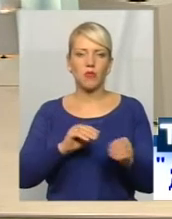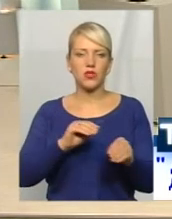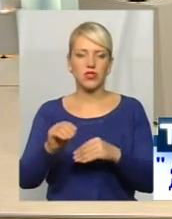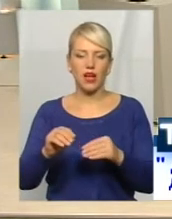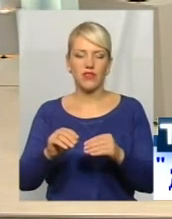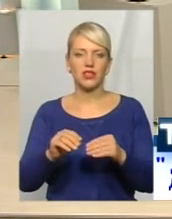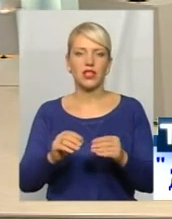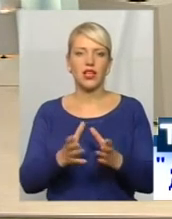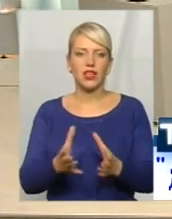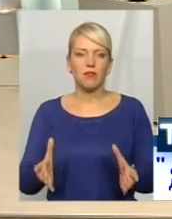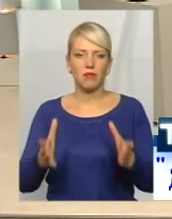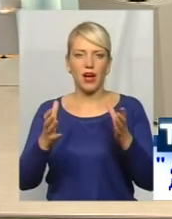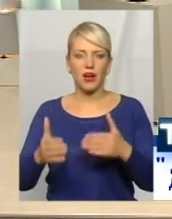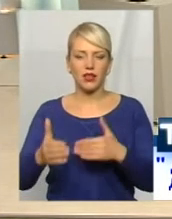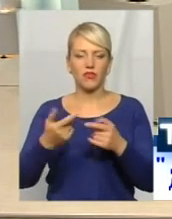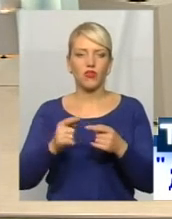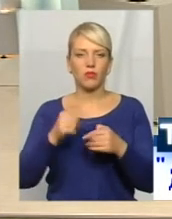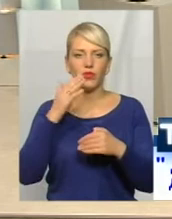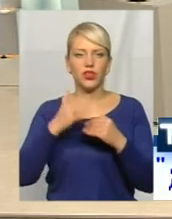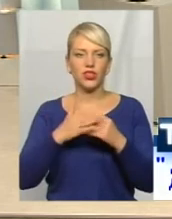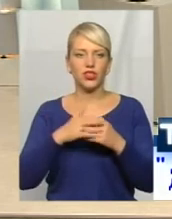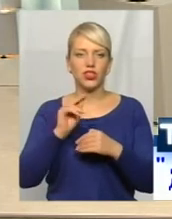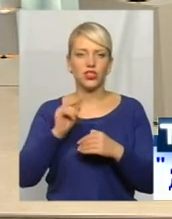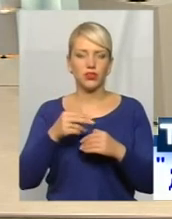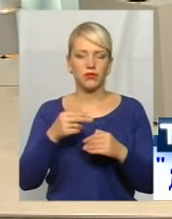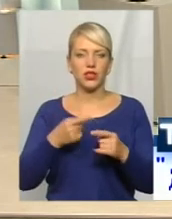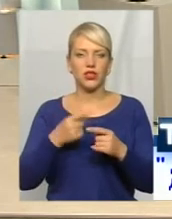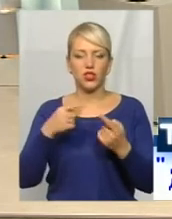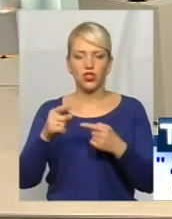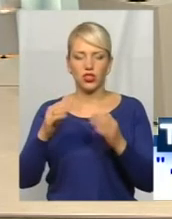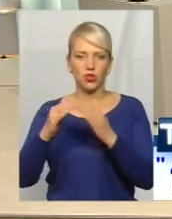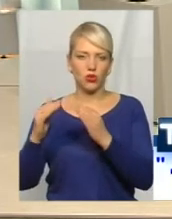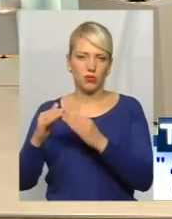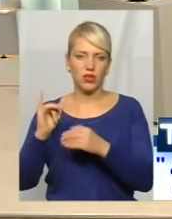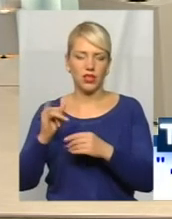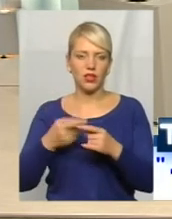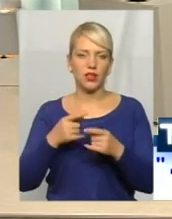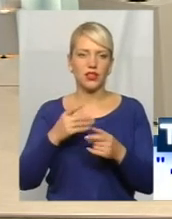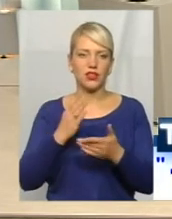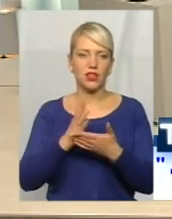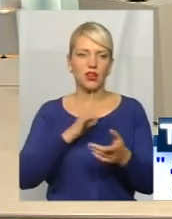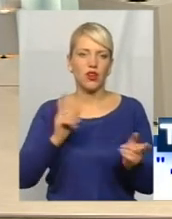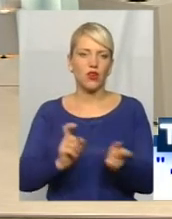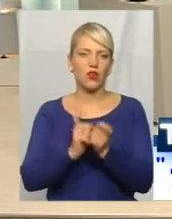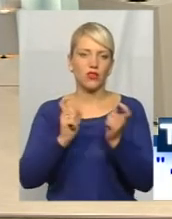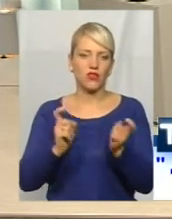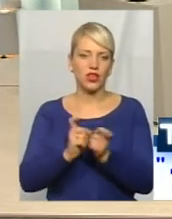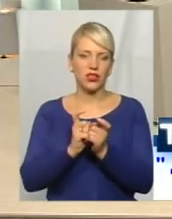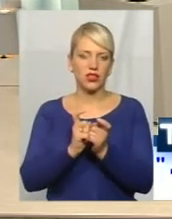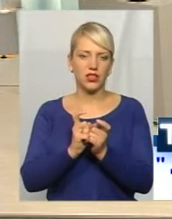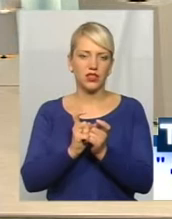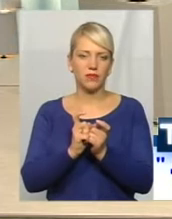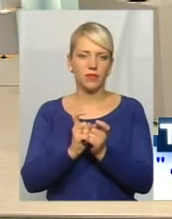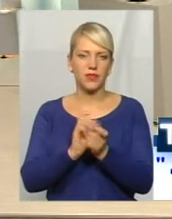що він ближче, ніж 20 метрів до іншої приватної забудови. І дуже часто доходить до конфліктних